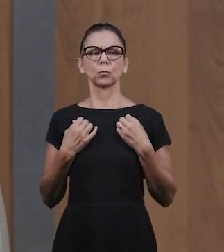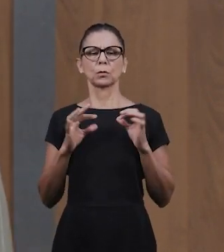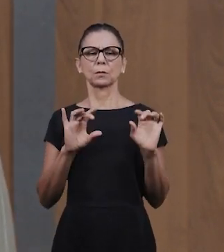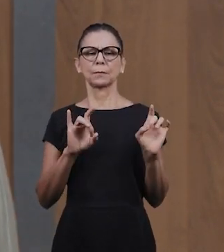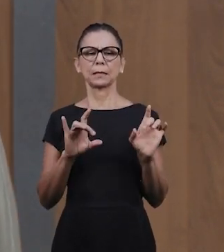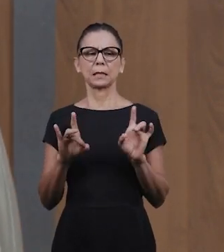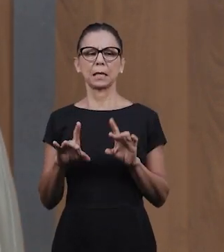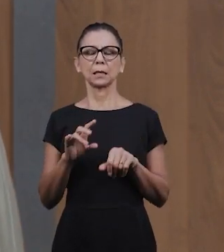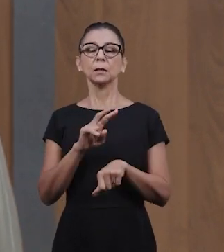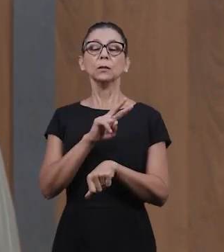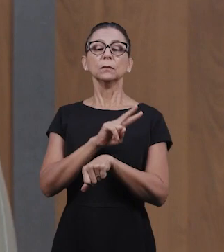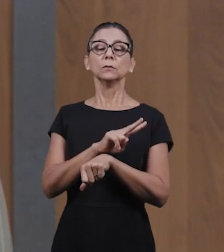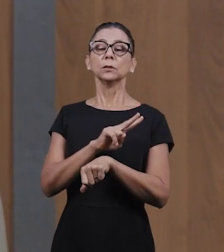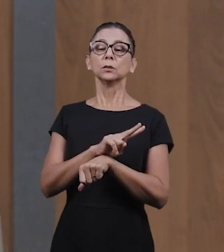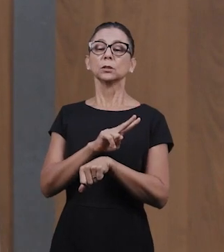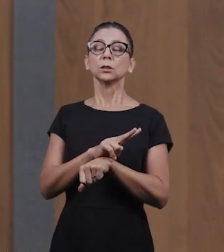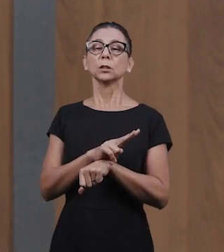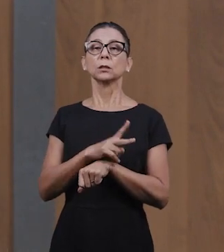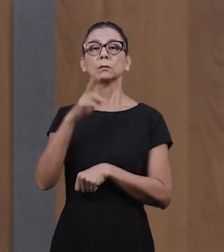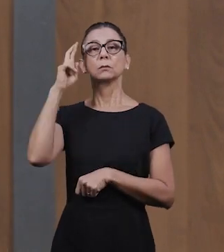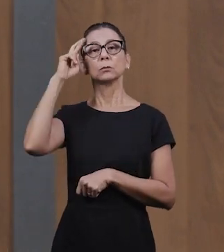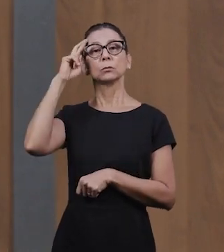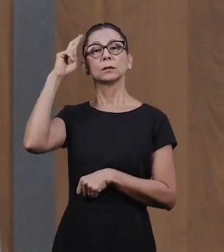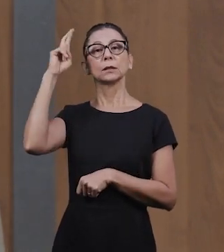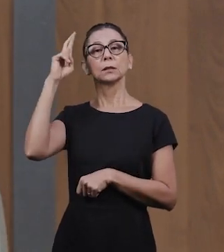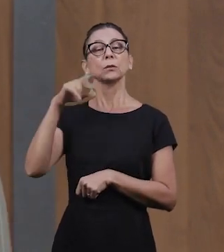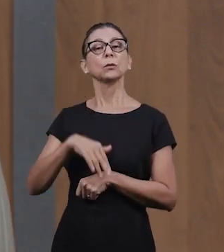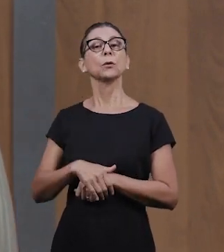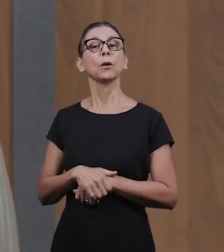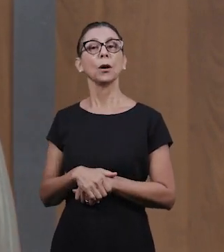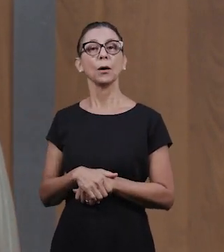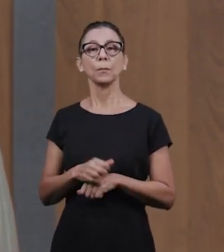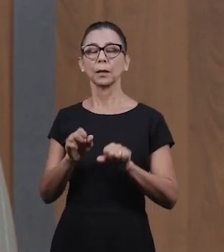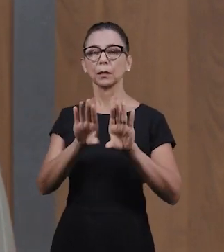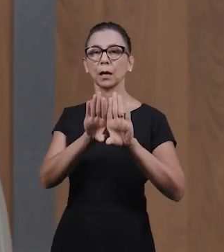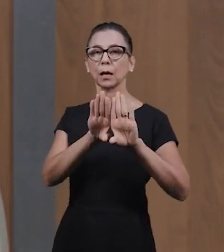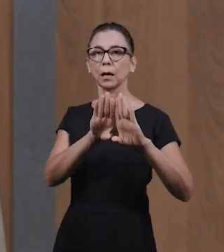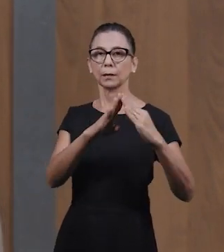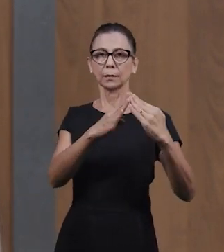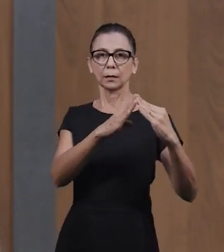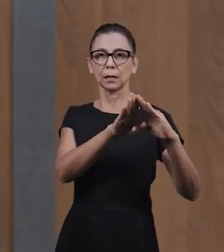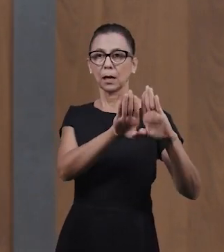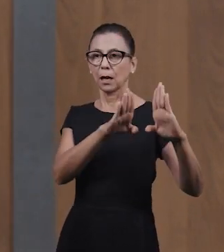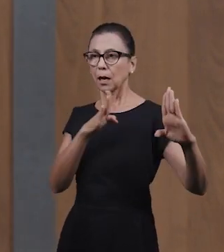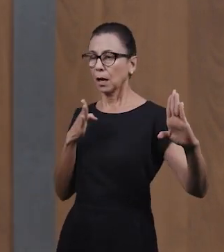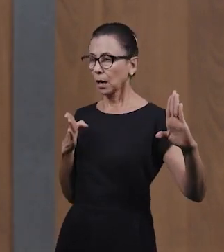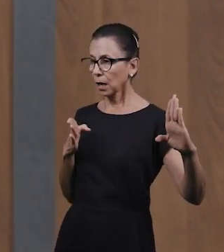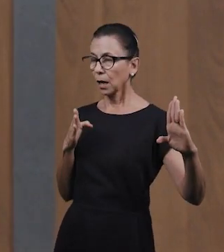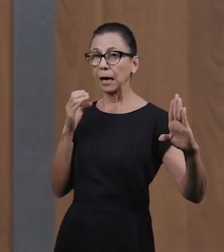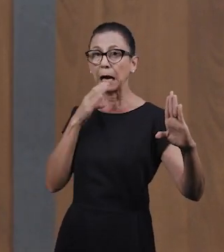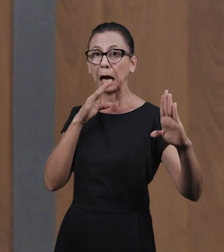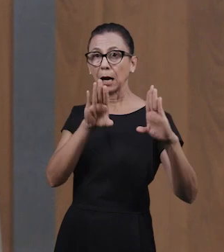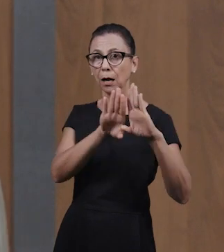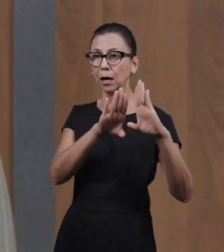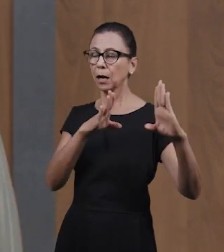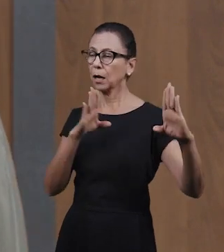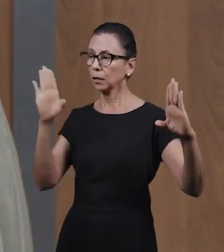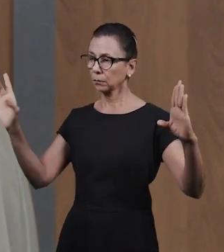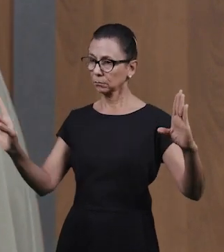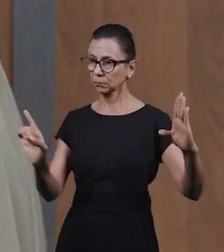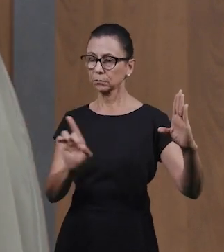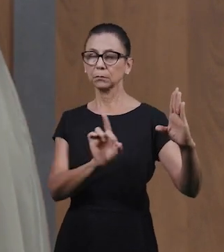nuit. Ils avaient besoin d'être prêts, vigilants, en espérant son Seigneur, afin qu'il ouvrit la porte